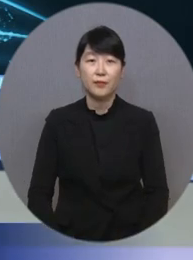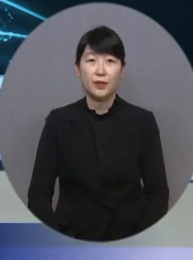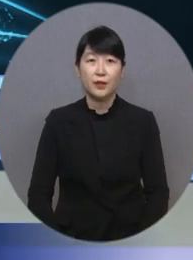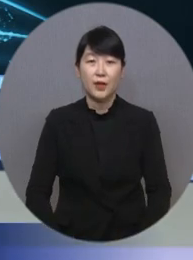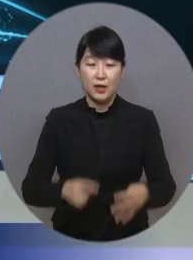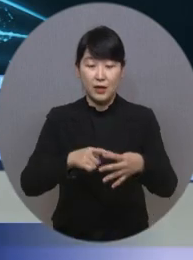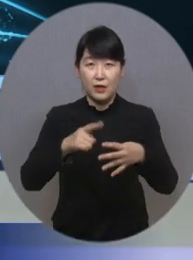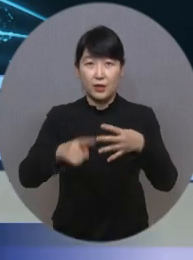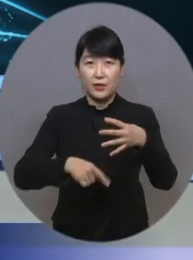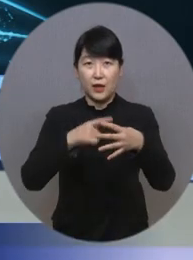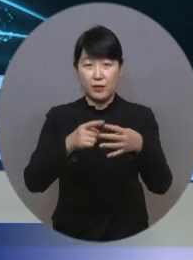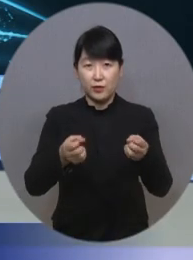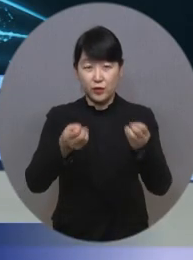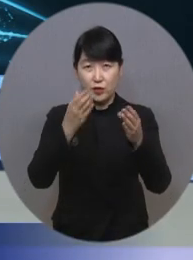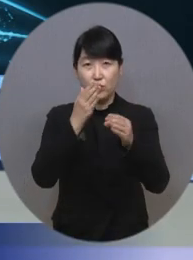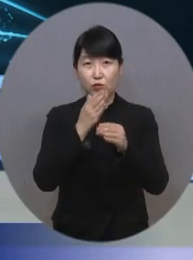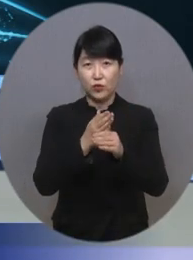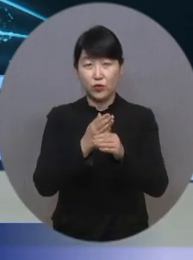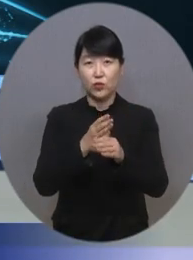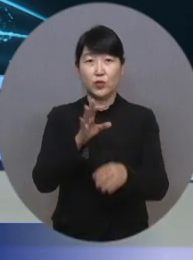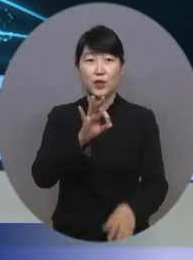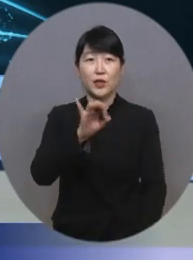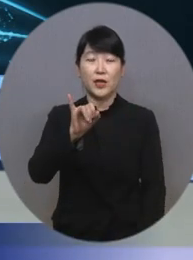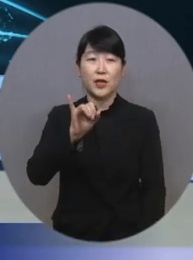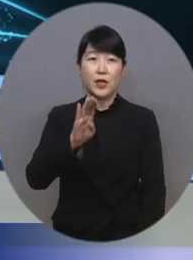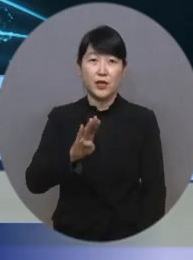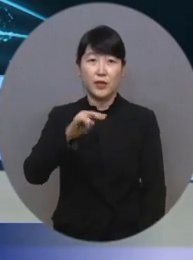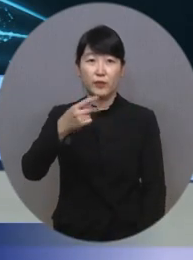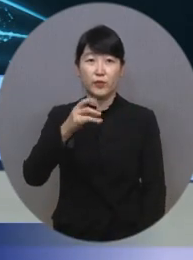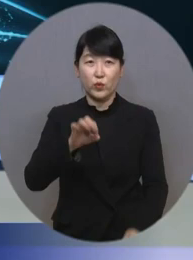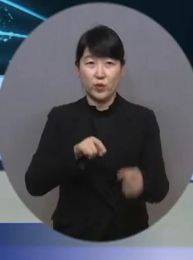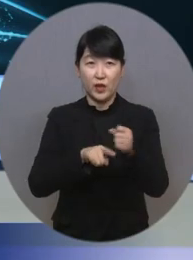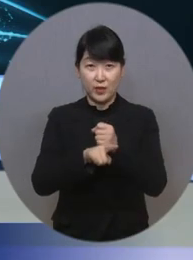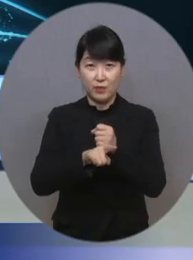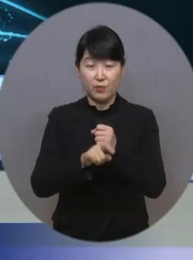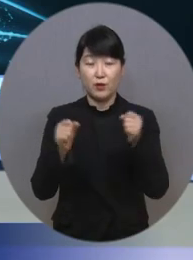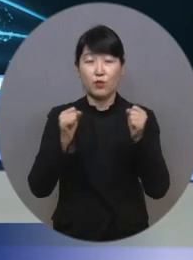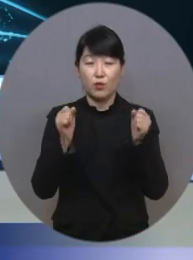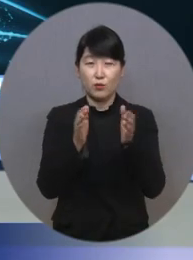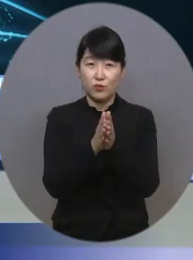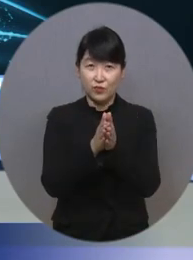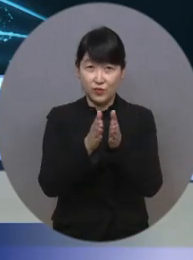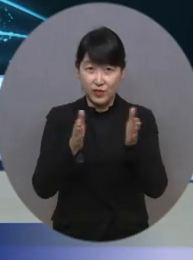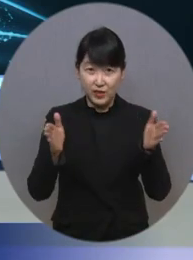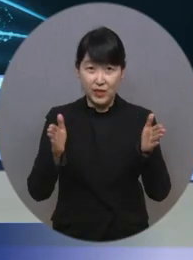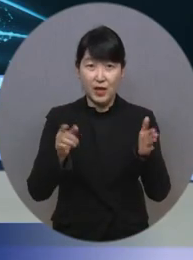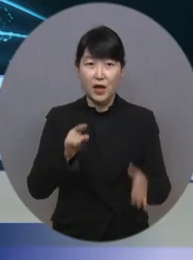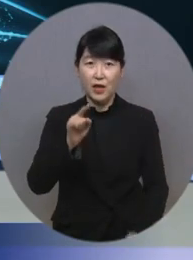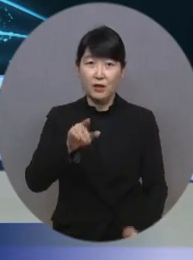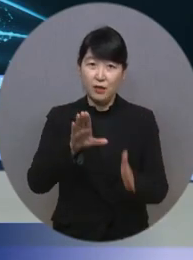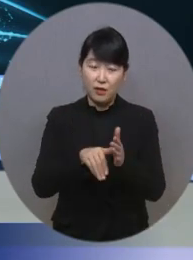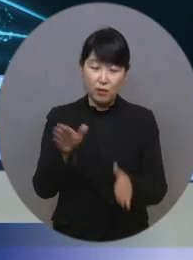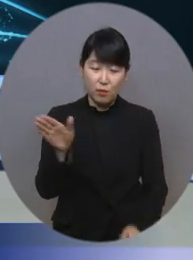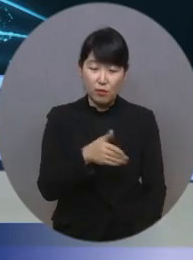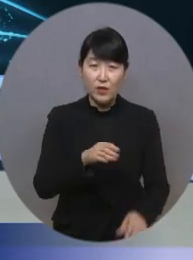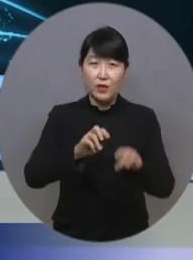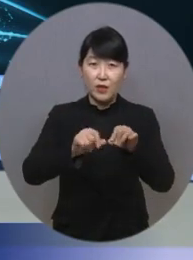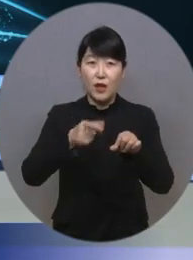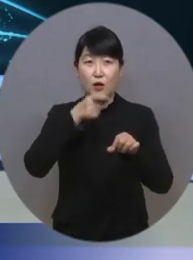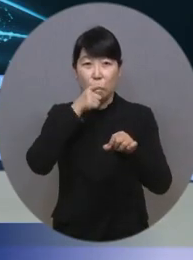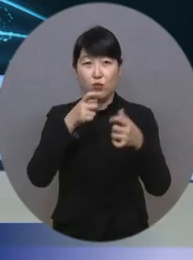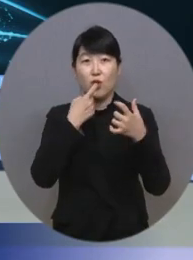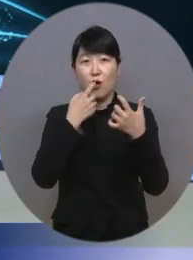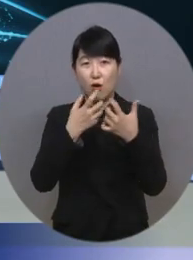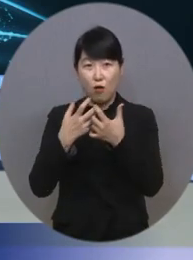24절기 중 찬바람이 불어오는 겨울이 시작된다는 입동이 지났습니다. 입동부터는 땅과 물이 얼고 아침